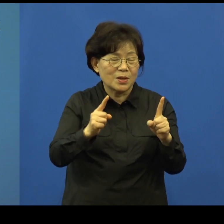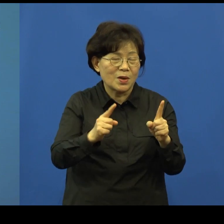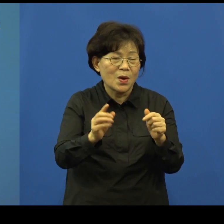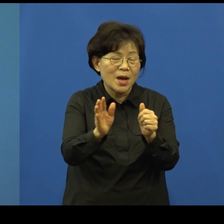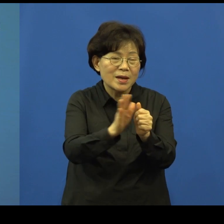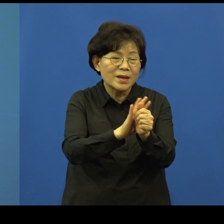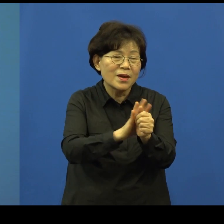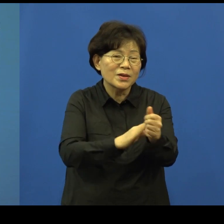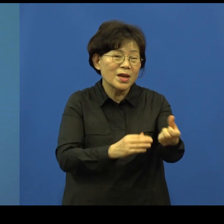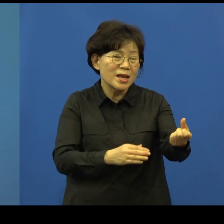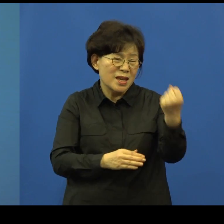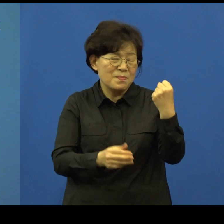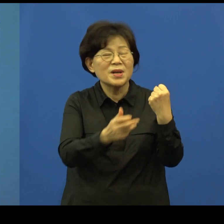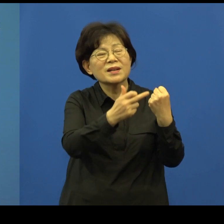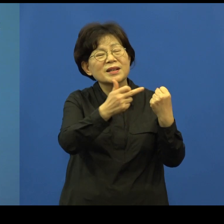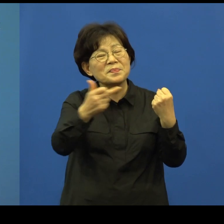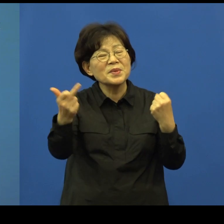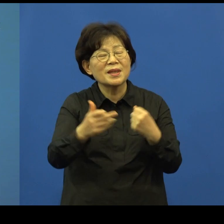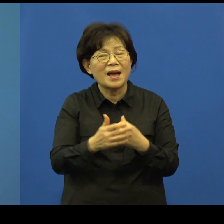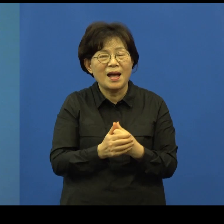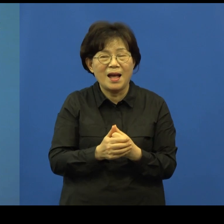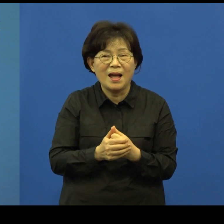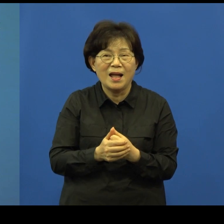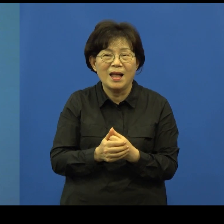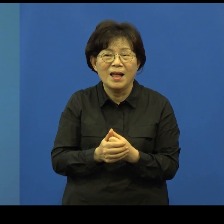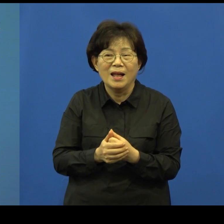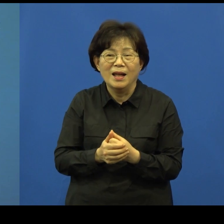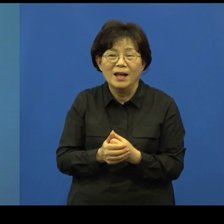힘은 굉장히 큰 겁니다.